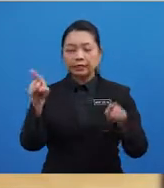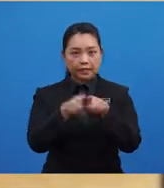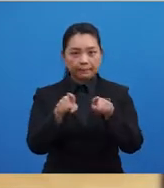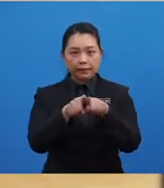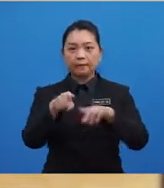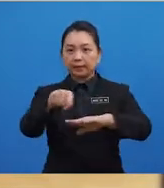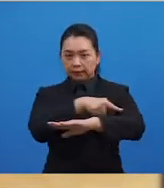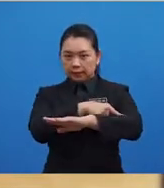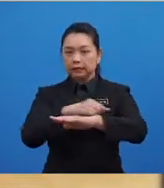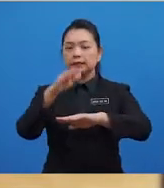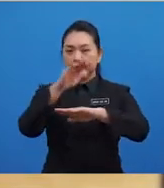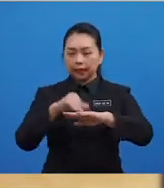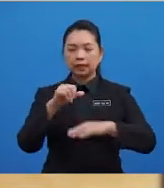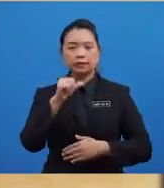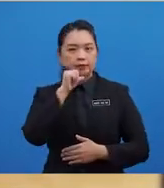sekata.